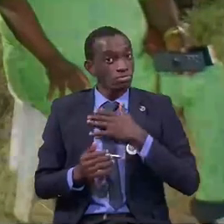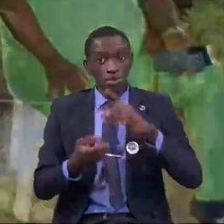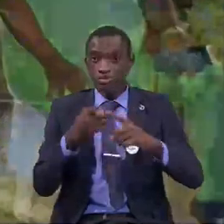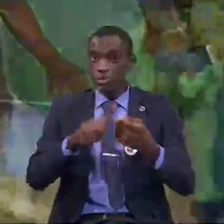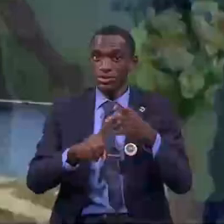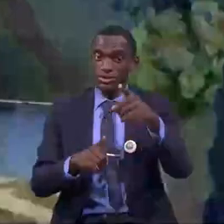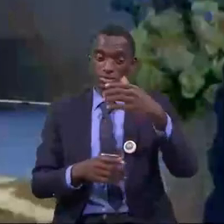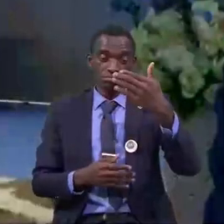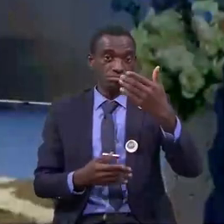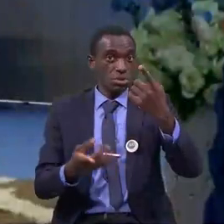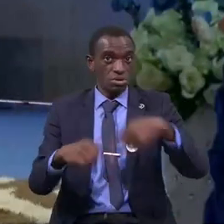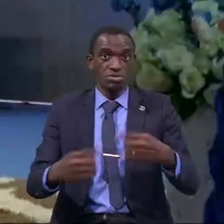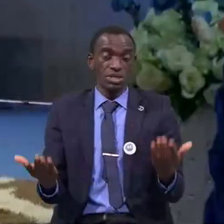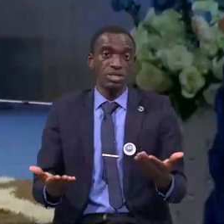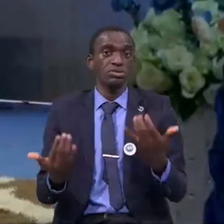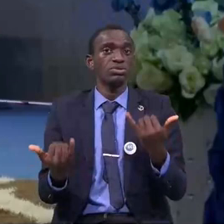Mon ami, comme tu viens